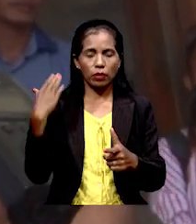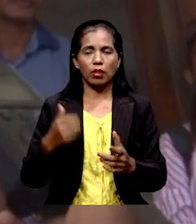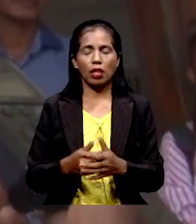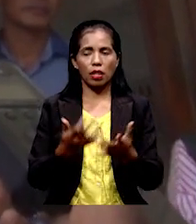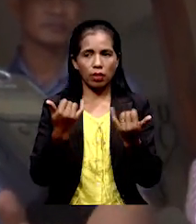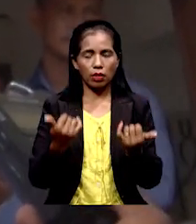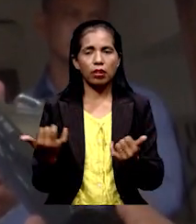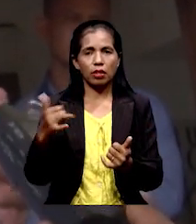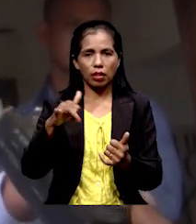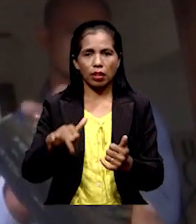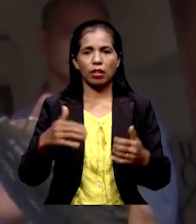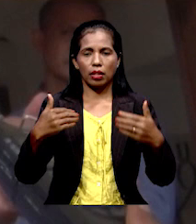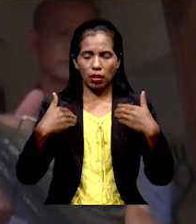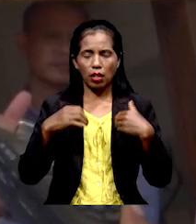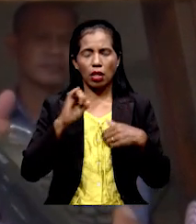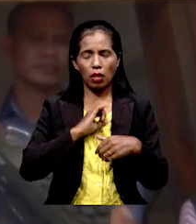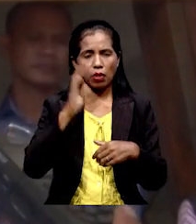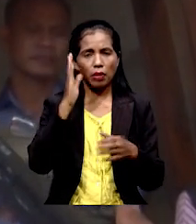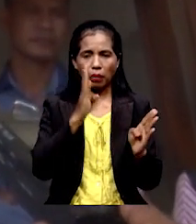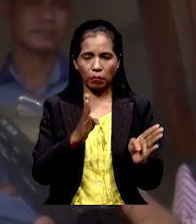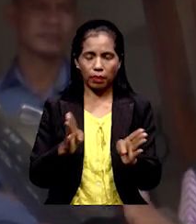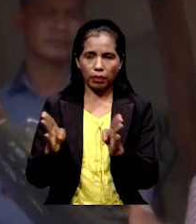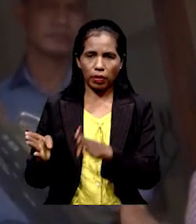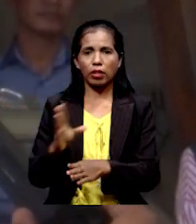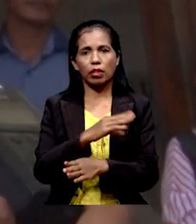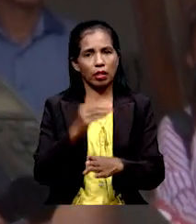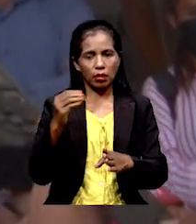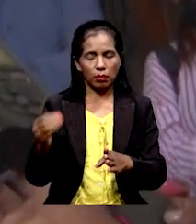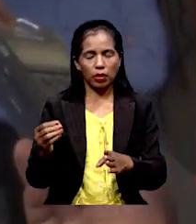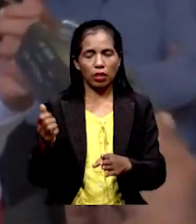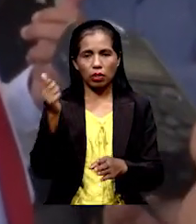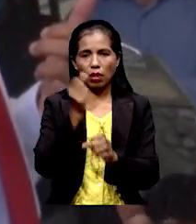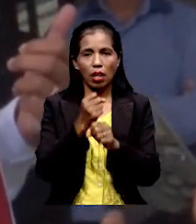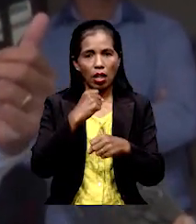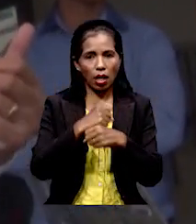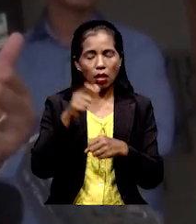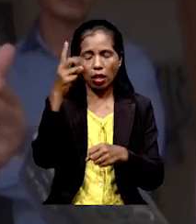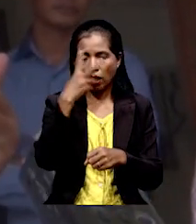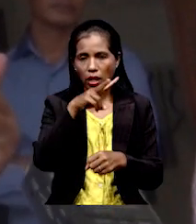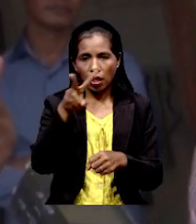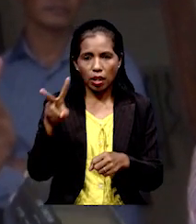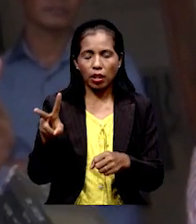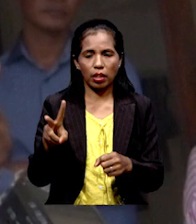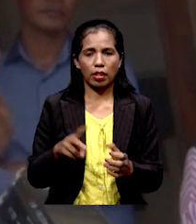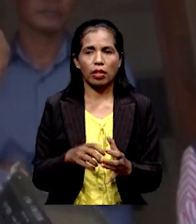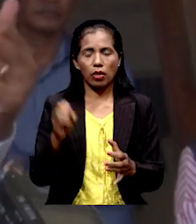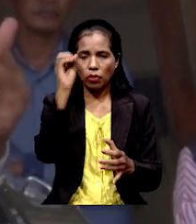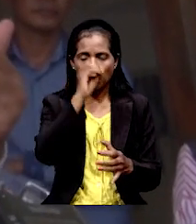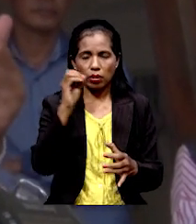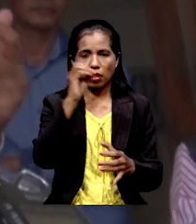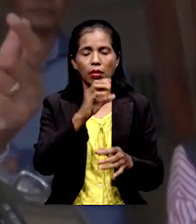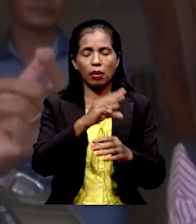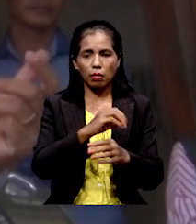harus segi halan nih kayak aku dengan dem kan para kepala maka adu tria ba